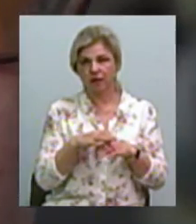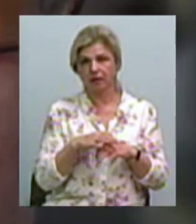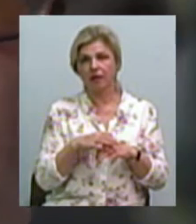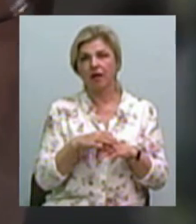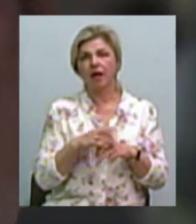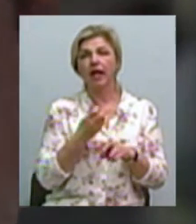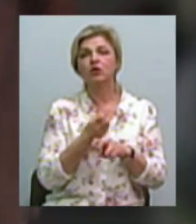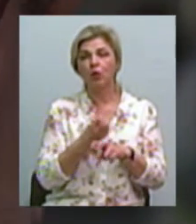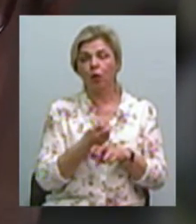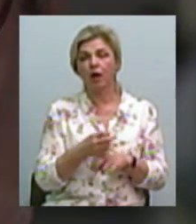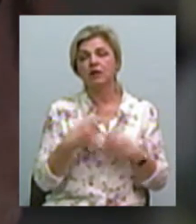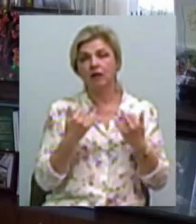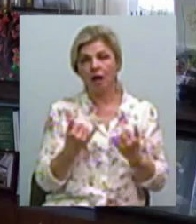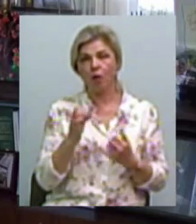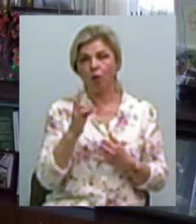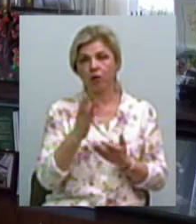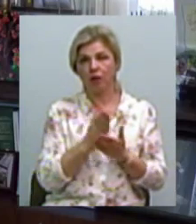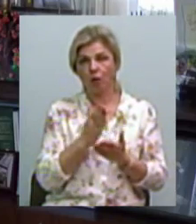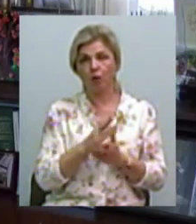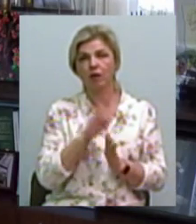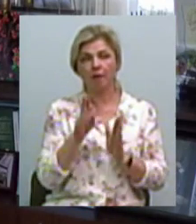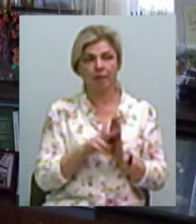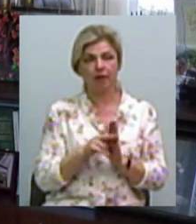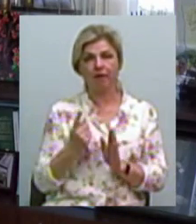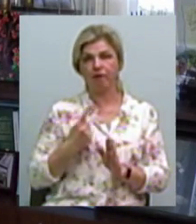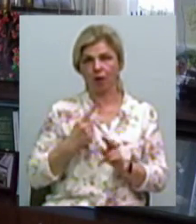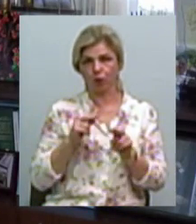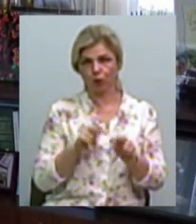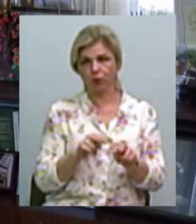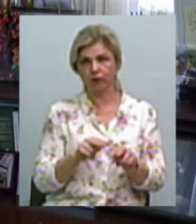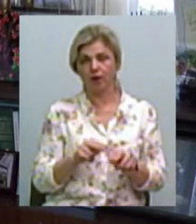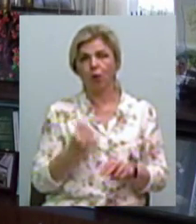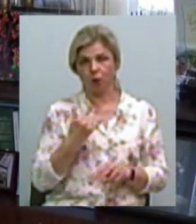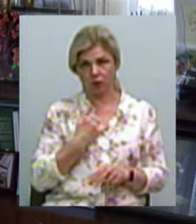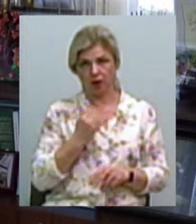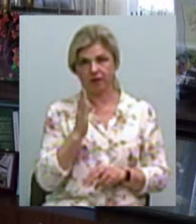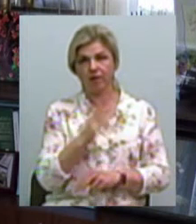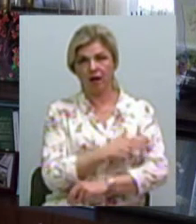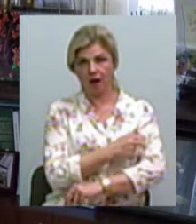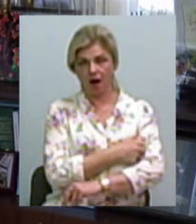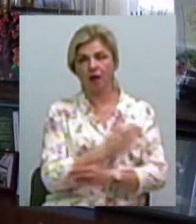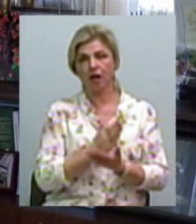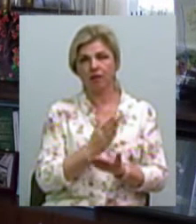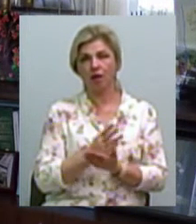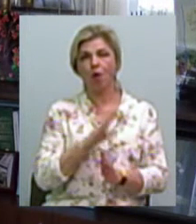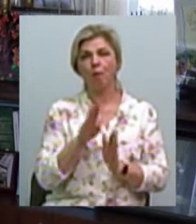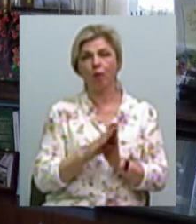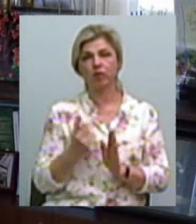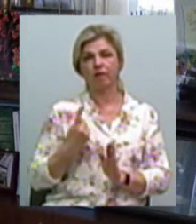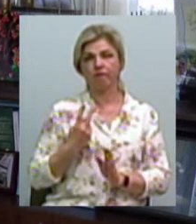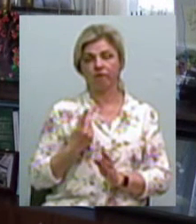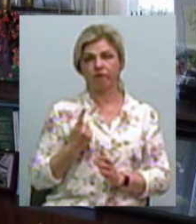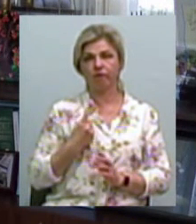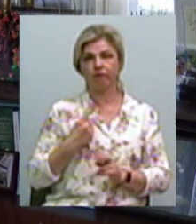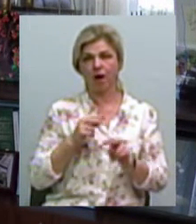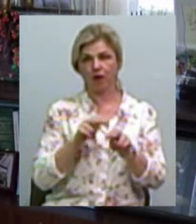І зараз він знаходиться під вартою. В нас в лікарні він знаходиться під вартою. Тобто